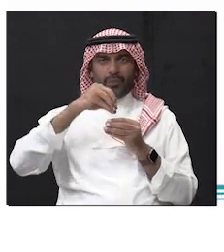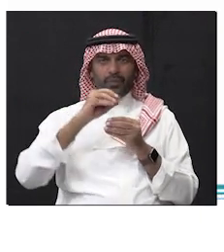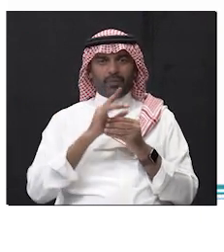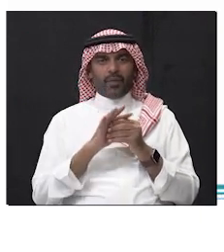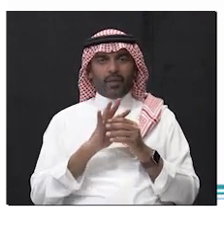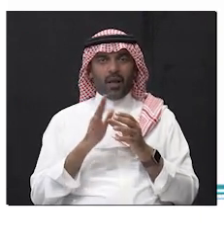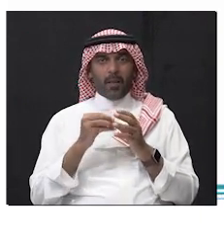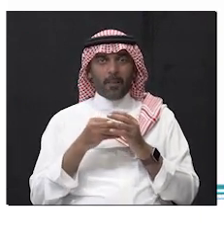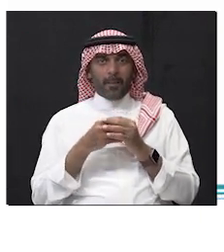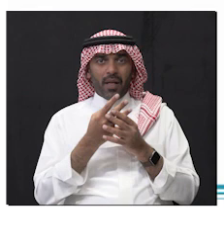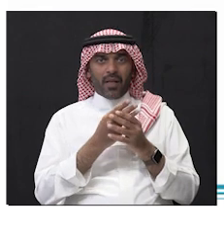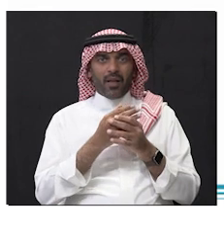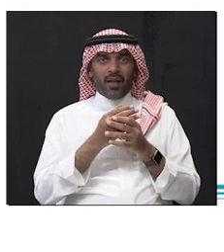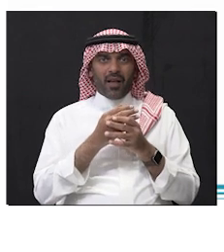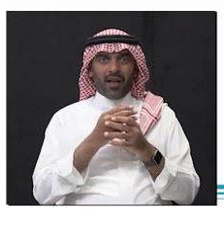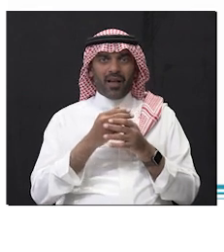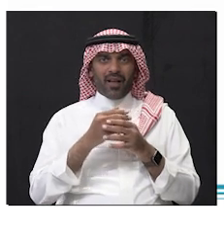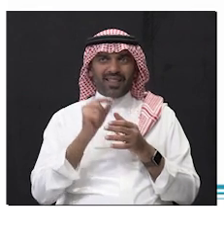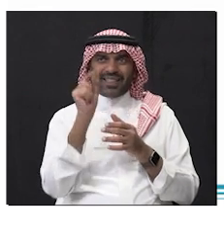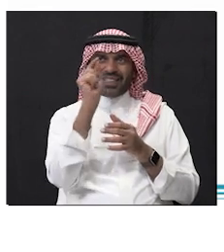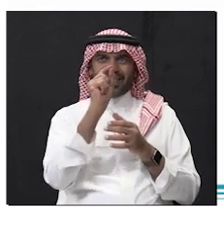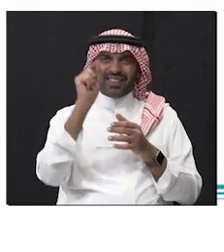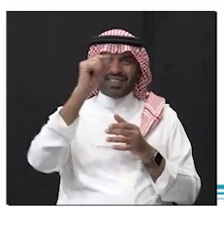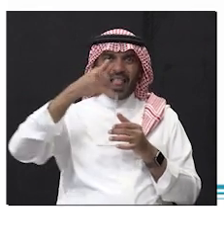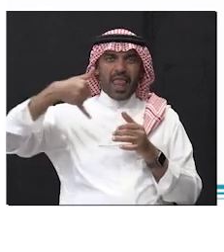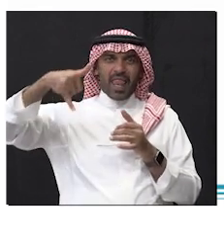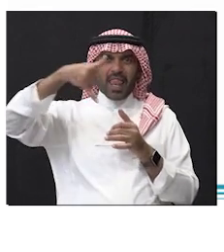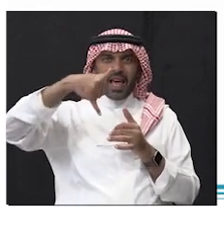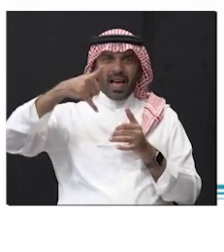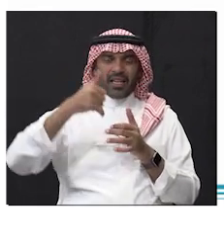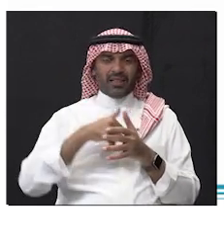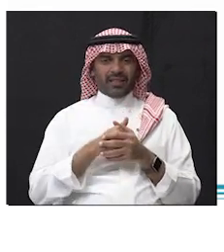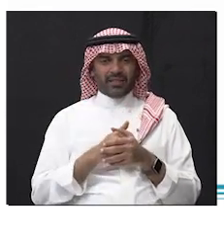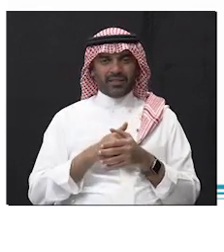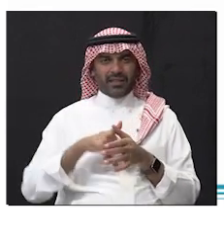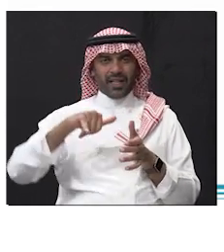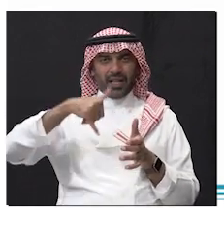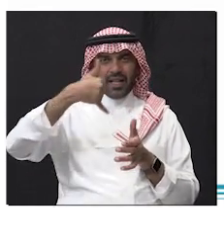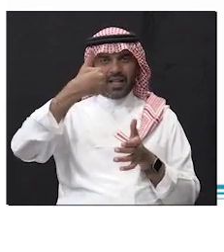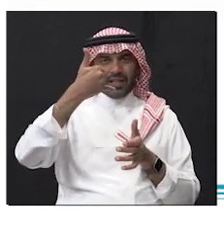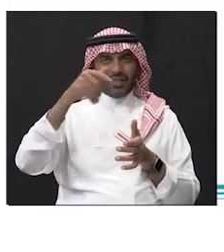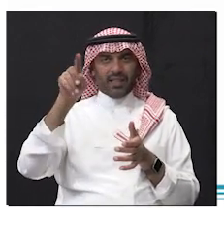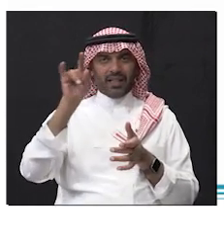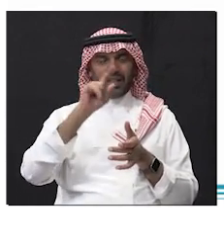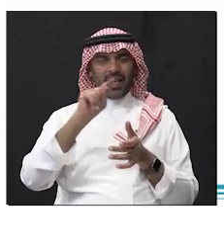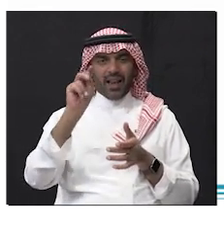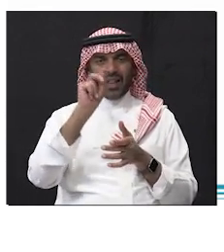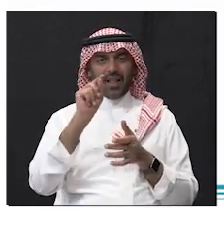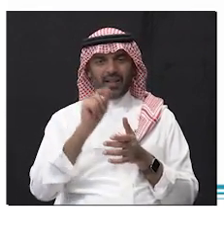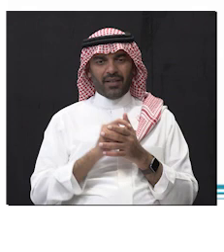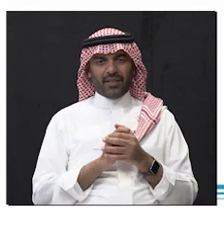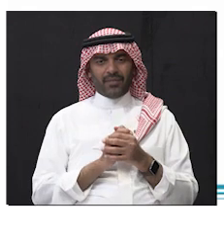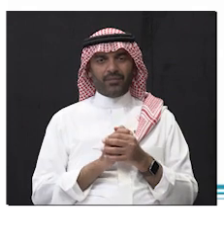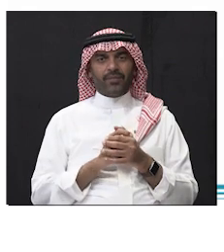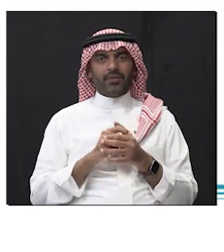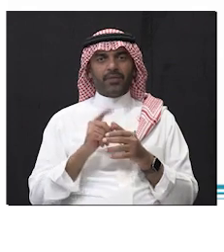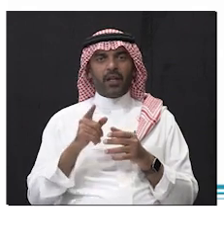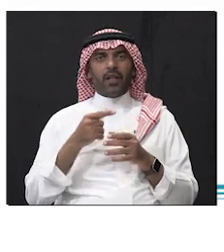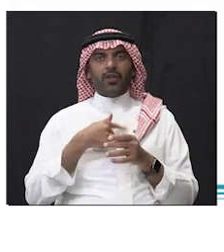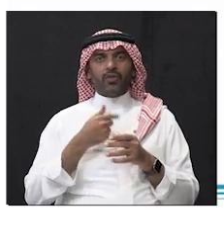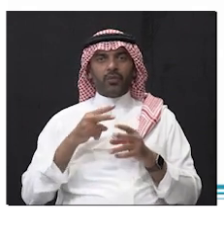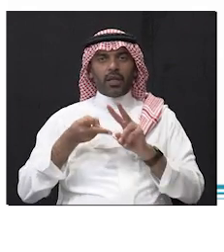نحلة بالغة أو حشرة بالغة. أحسنتم. ماذا يطلق على هذه العملية أو التحول؟ يطلق عليها